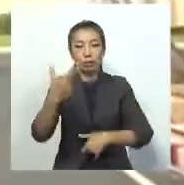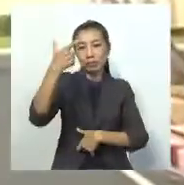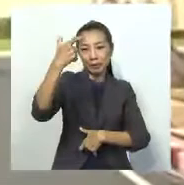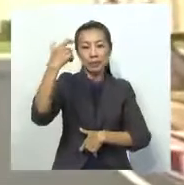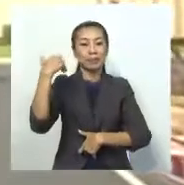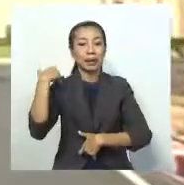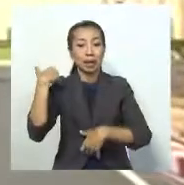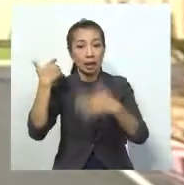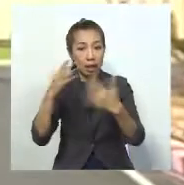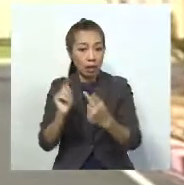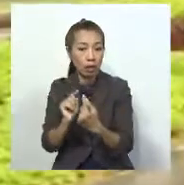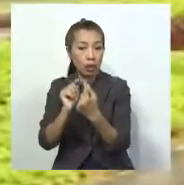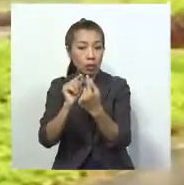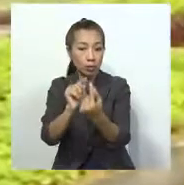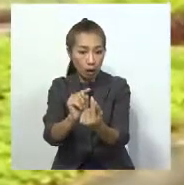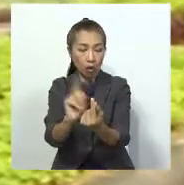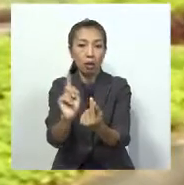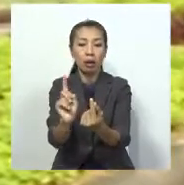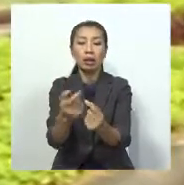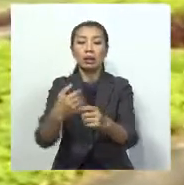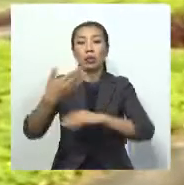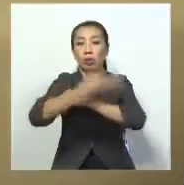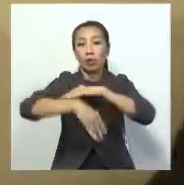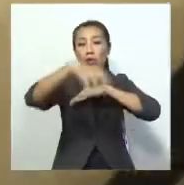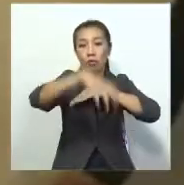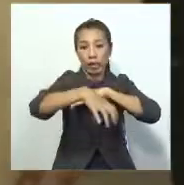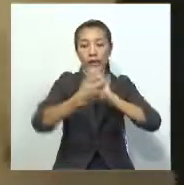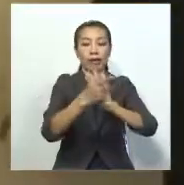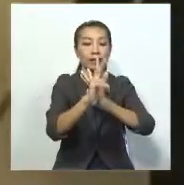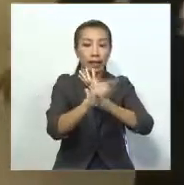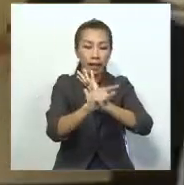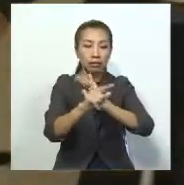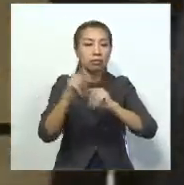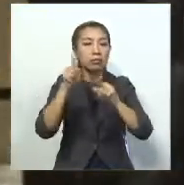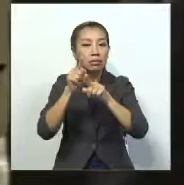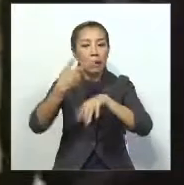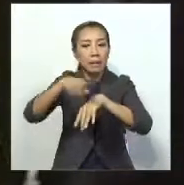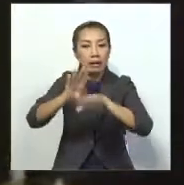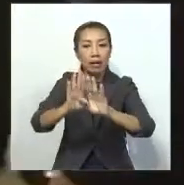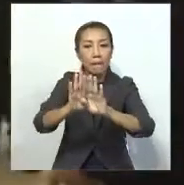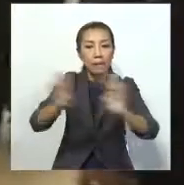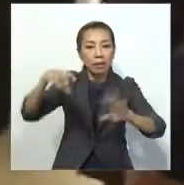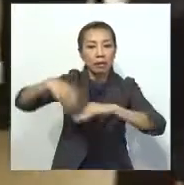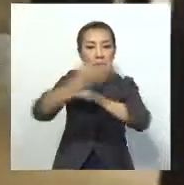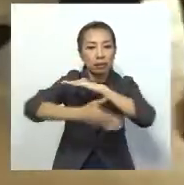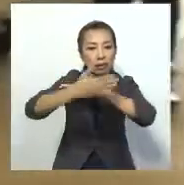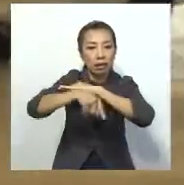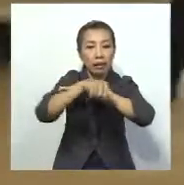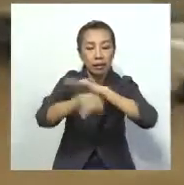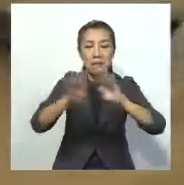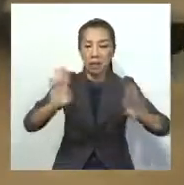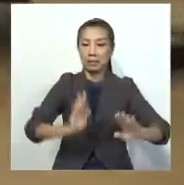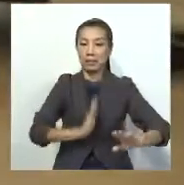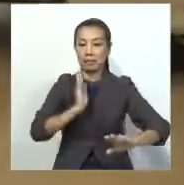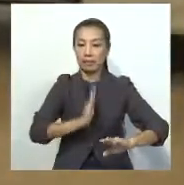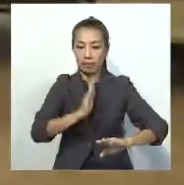ากจากนั้นนายกรัฐมนตรีค่ะได้เดินทางมาที่สถานีรถไฟขอนแก่นเพื่อเป็นประธานในพิธีเปิดสถานีรถไฟขอนแก่นอย่างเป็นทาง